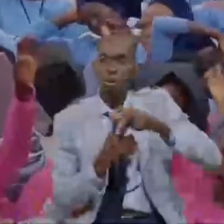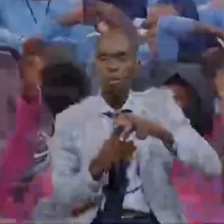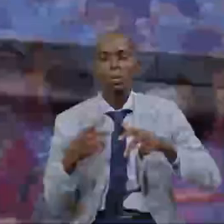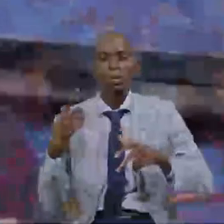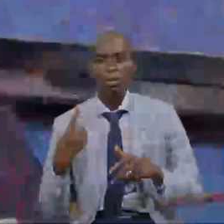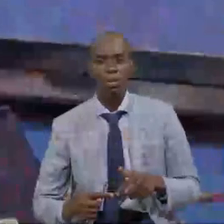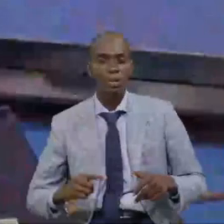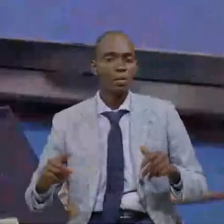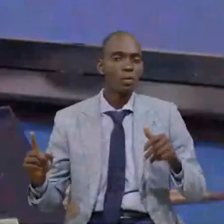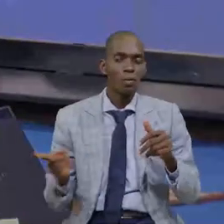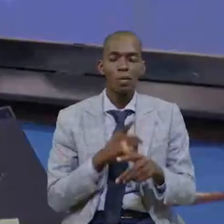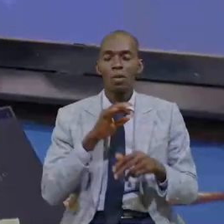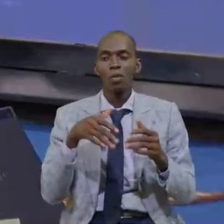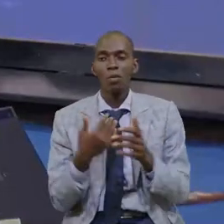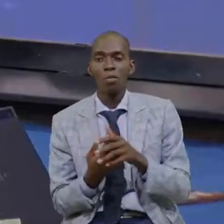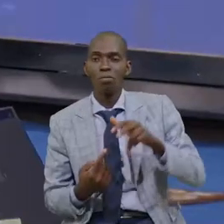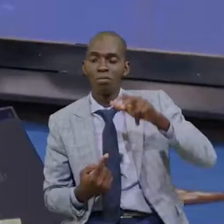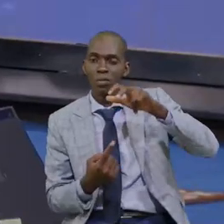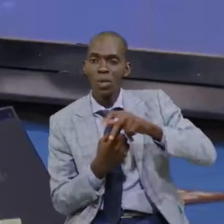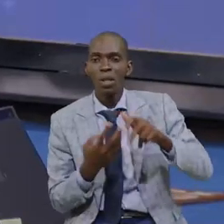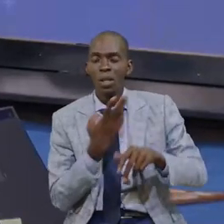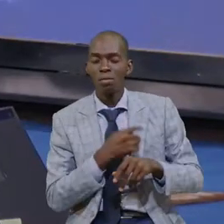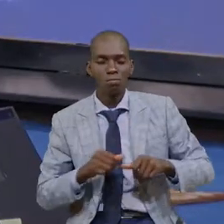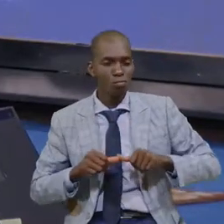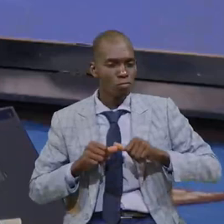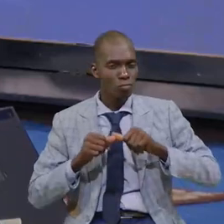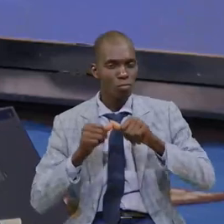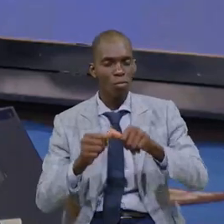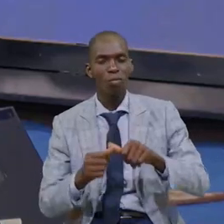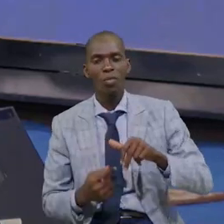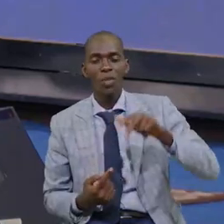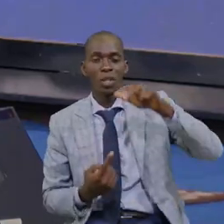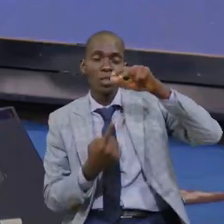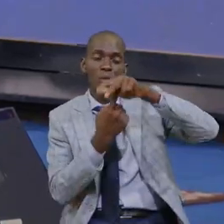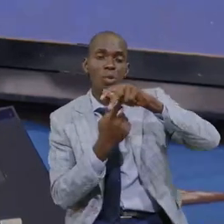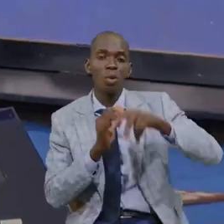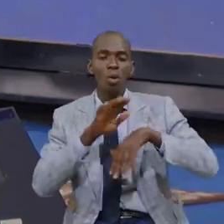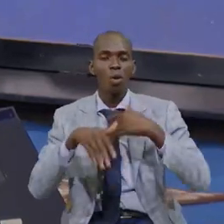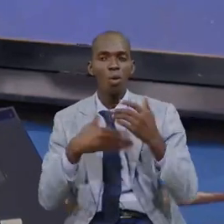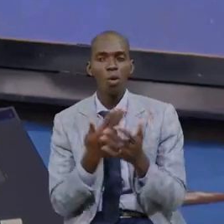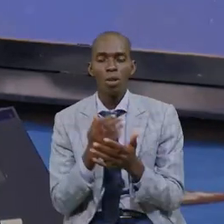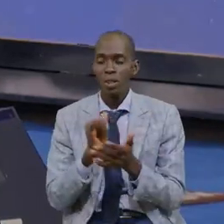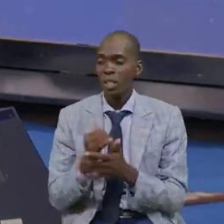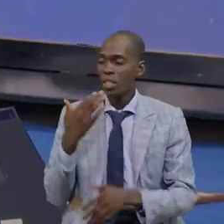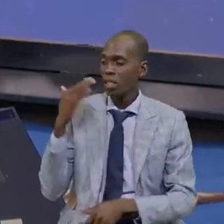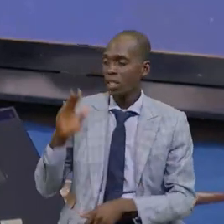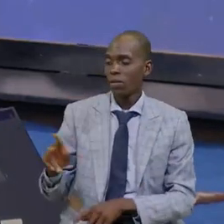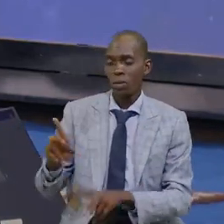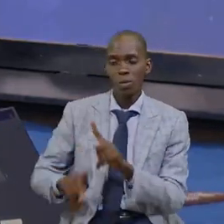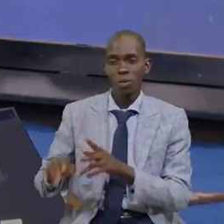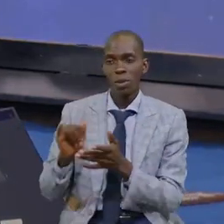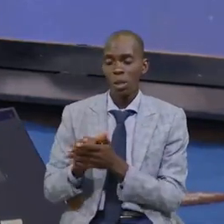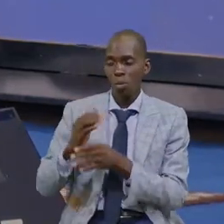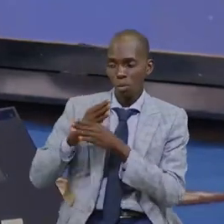le champion le plus grand et le champion fervent, focalisé, tous ces gens-là,